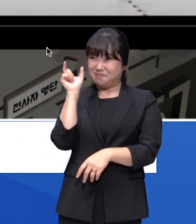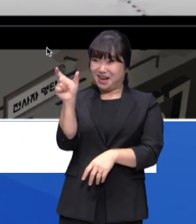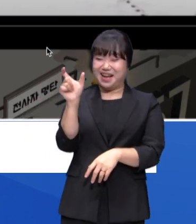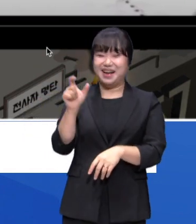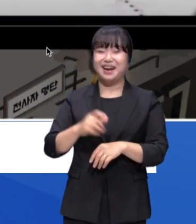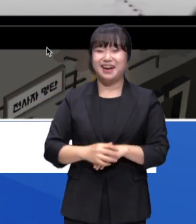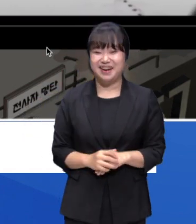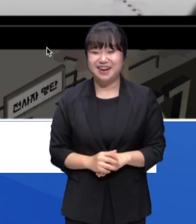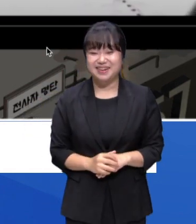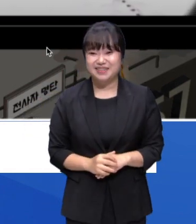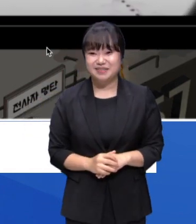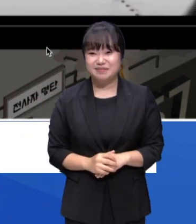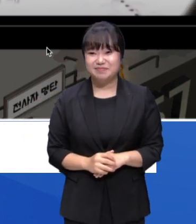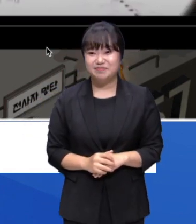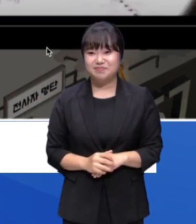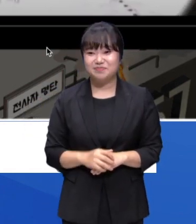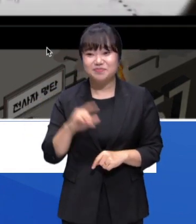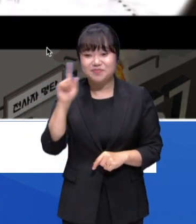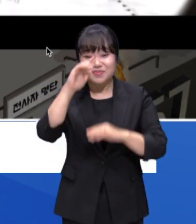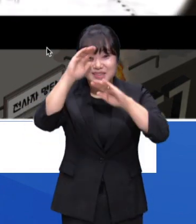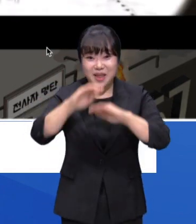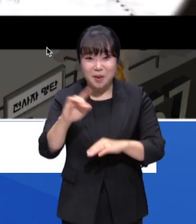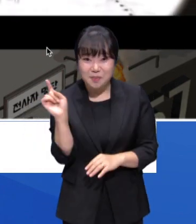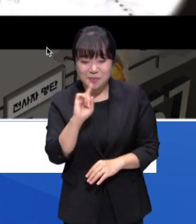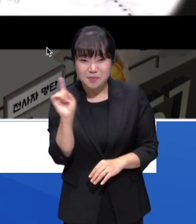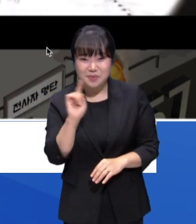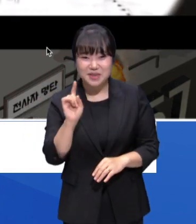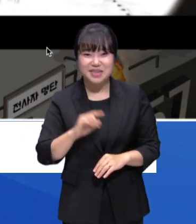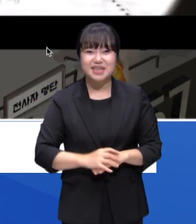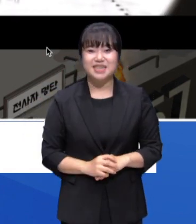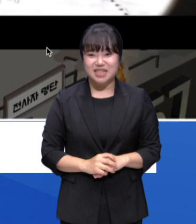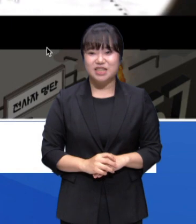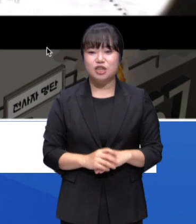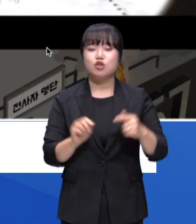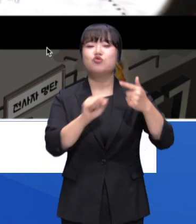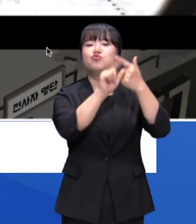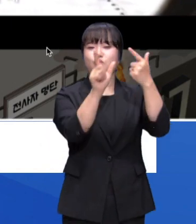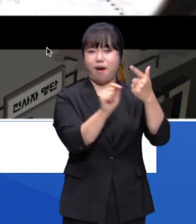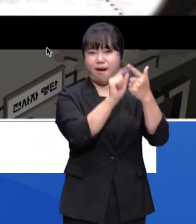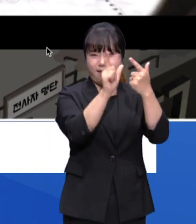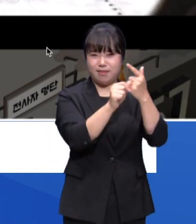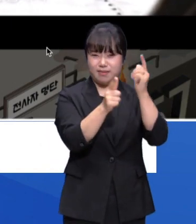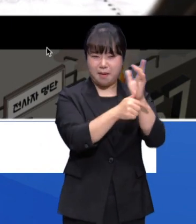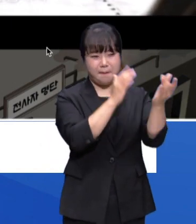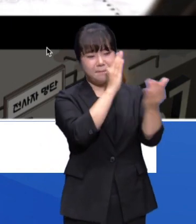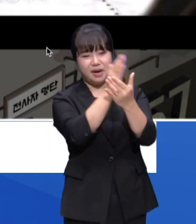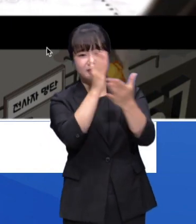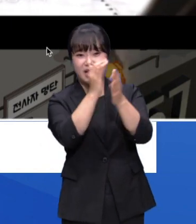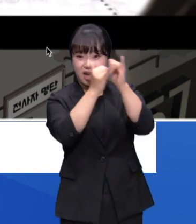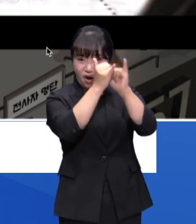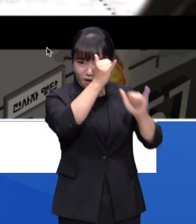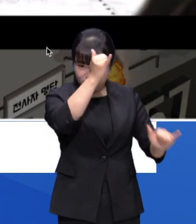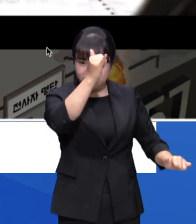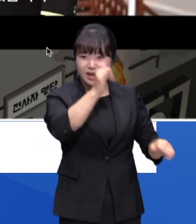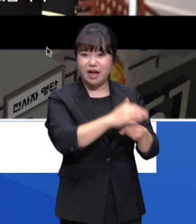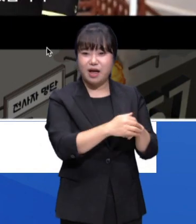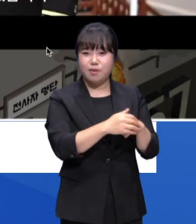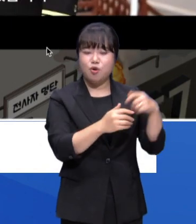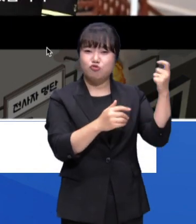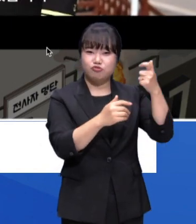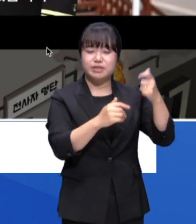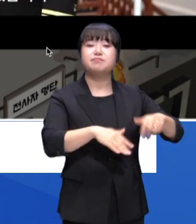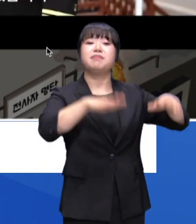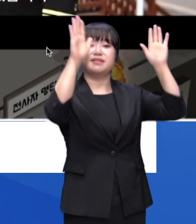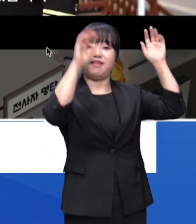그런데 이제 그게 어떤 내용인가 하면은 6월에 일어난 주요 사건, 네. 60만세 운동,